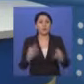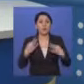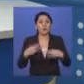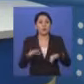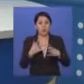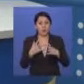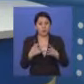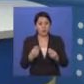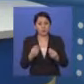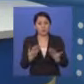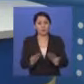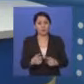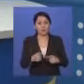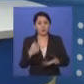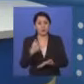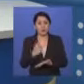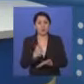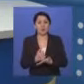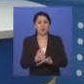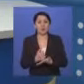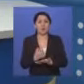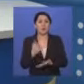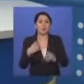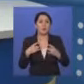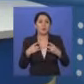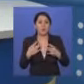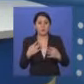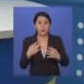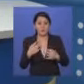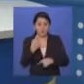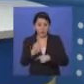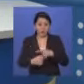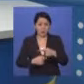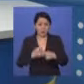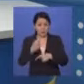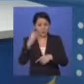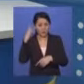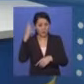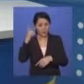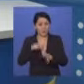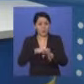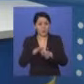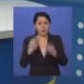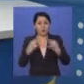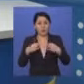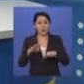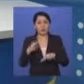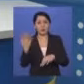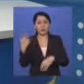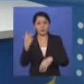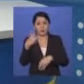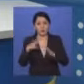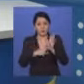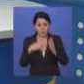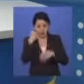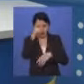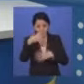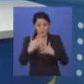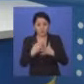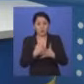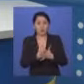Тәуелсіздік күні халқымыз үшін ең қасиетті және негізгі мейрам. Ата-бабамыз армандап өткен тәуелсіздікке осыдан 29 жыл бұрын қол